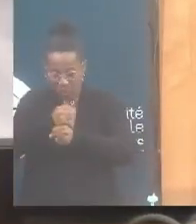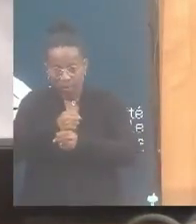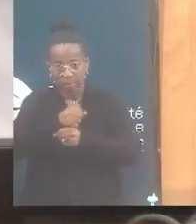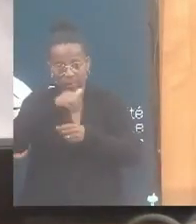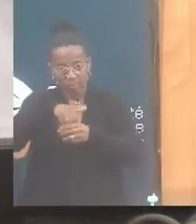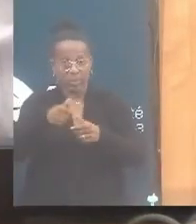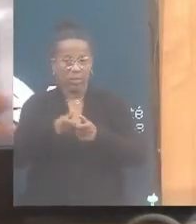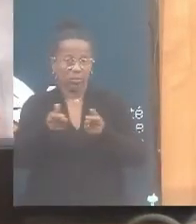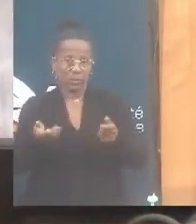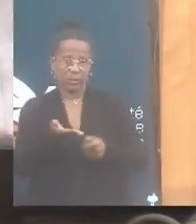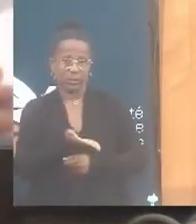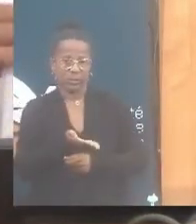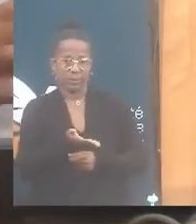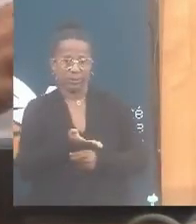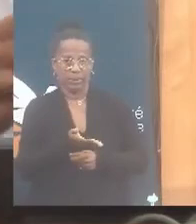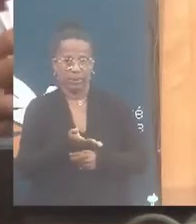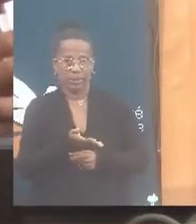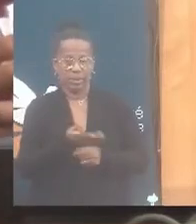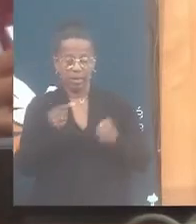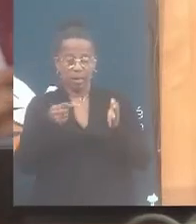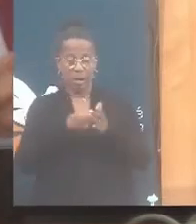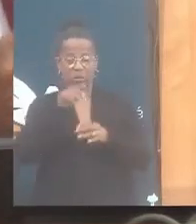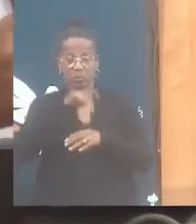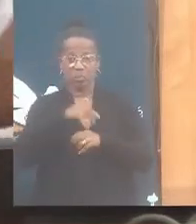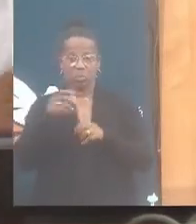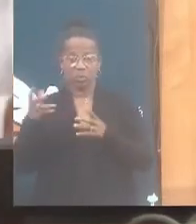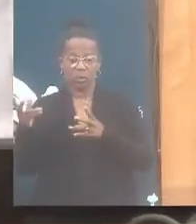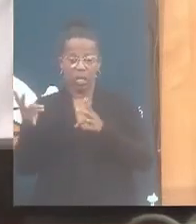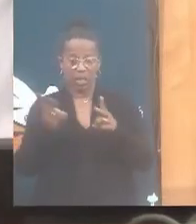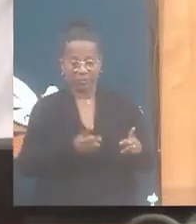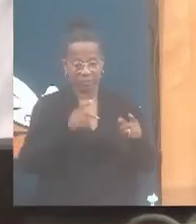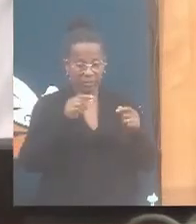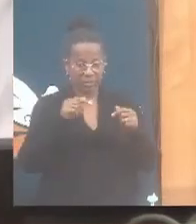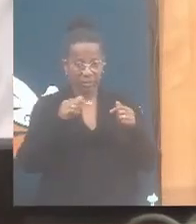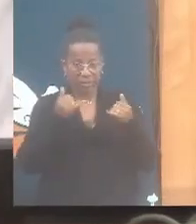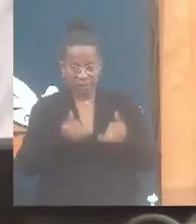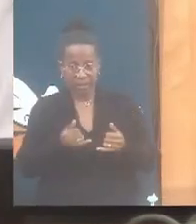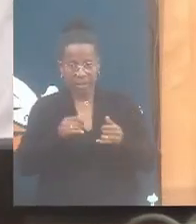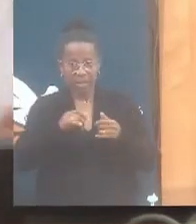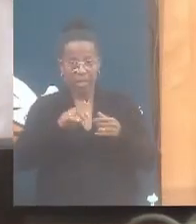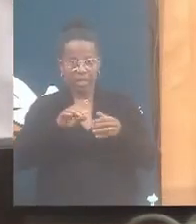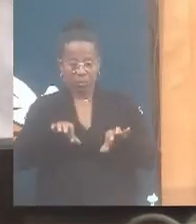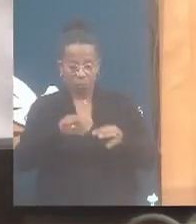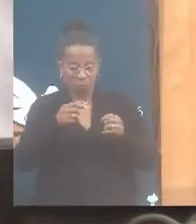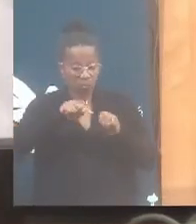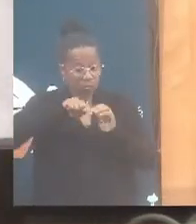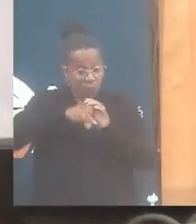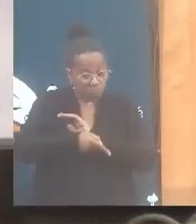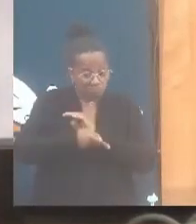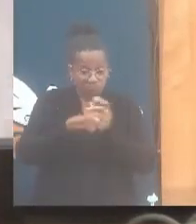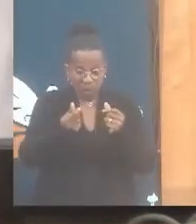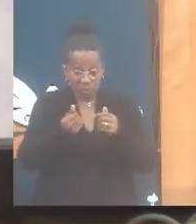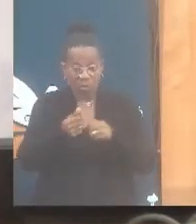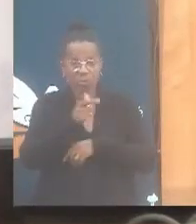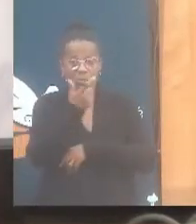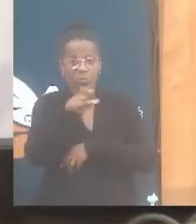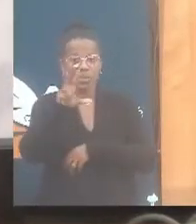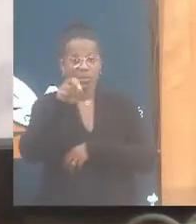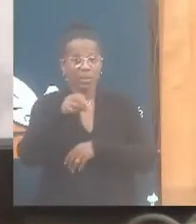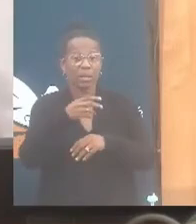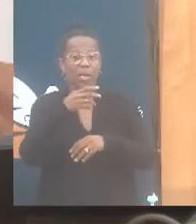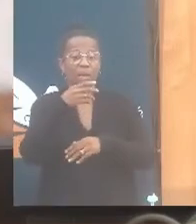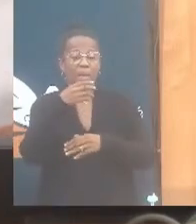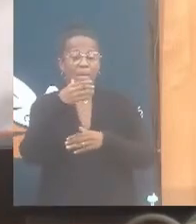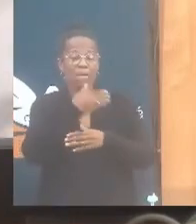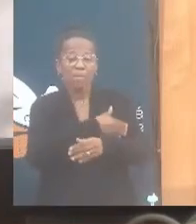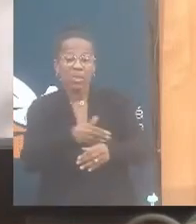entreprise. Lorsque nous avons trouvé le trou d'impayé de 230 millions, il a